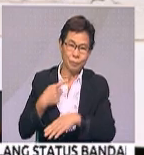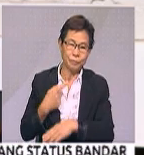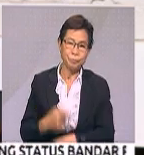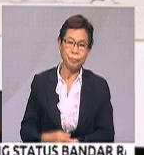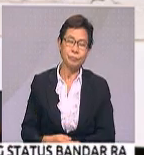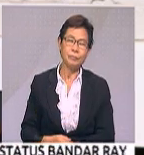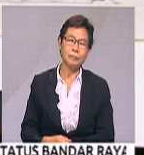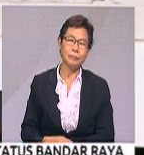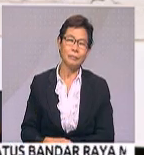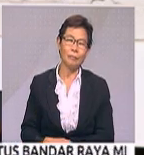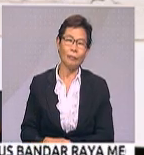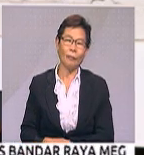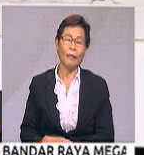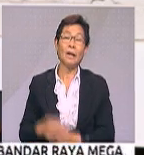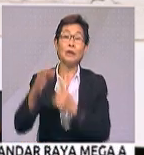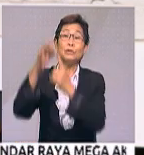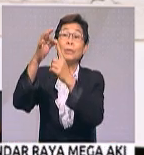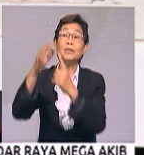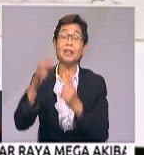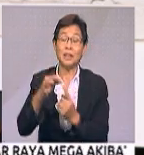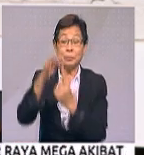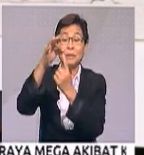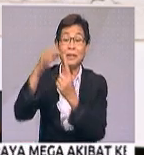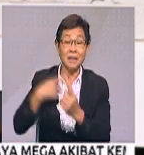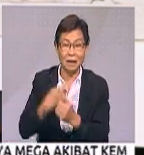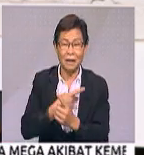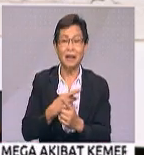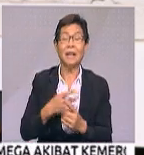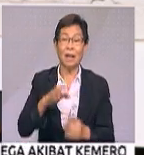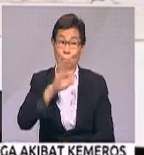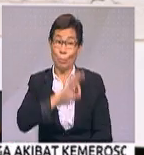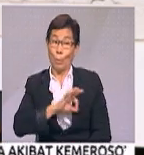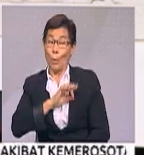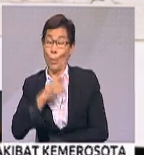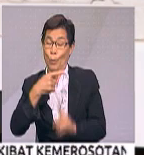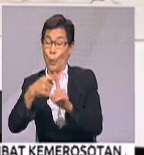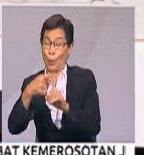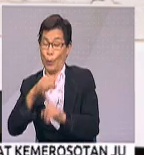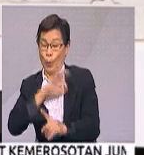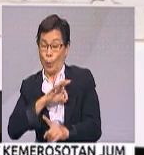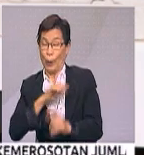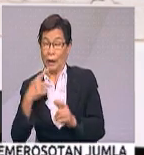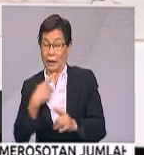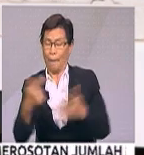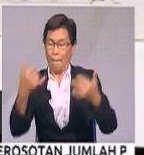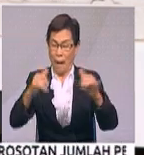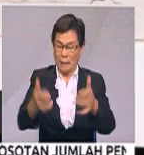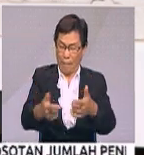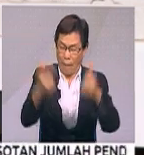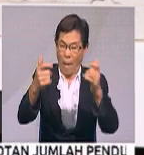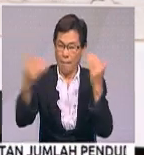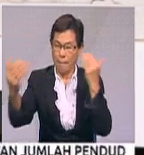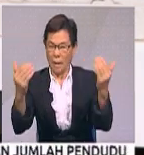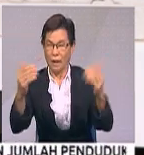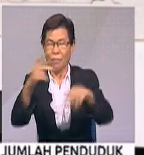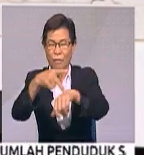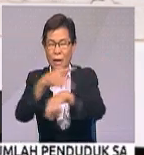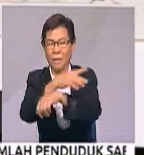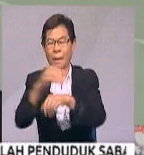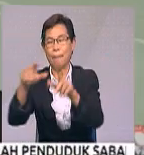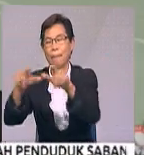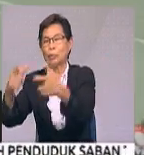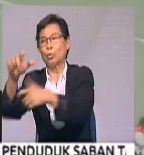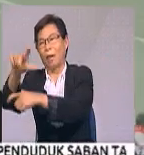kita punya keistimewaan ataupun kita punya kelebihan tu untuk bermain dengan lebih cepat dan lebih pantas berbanding Filipina dan juga pasukan-pasukan